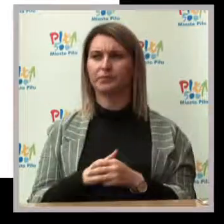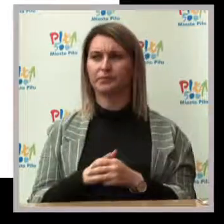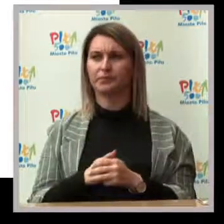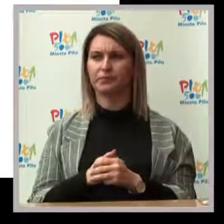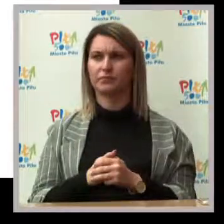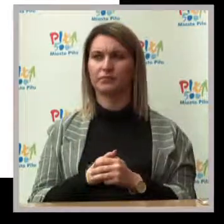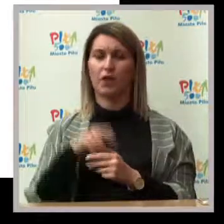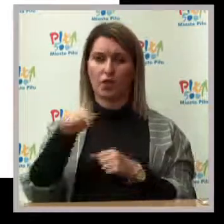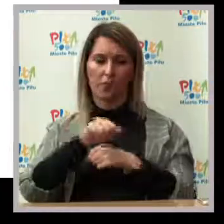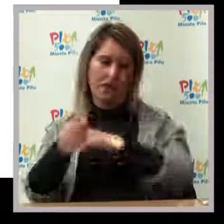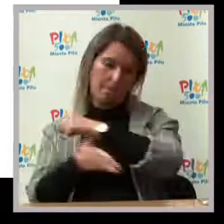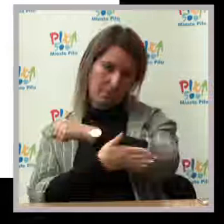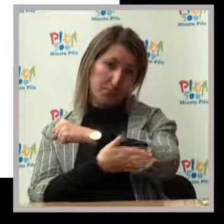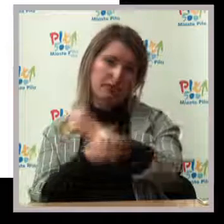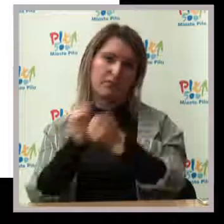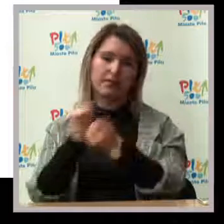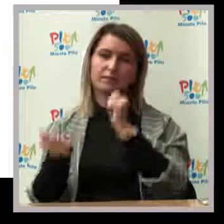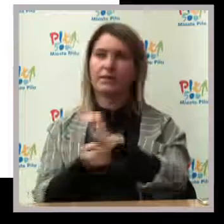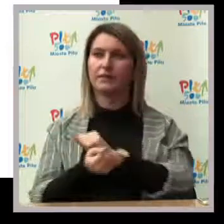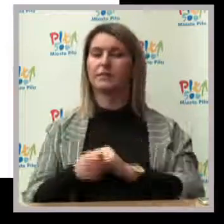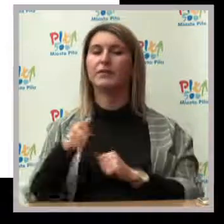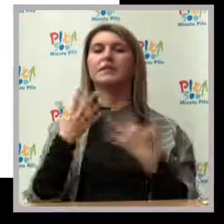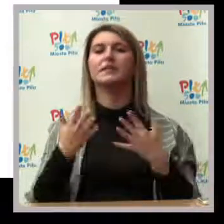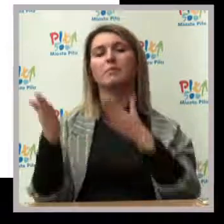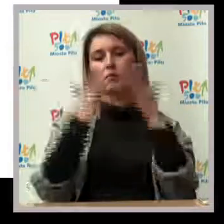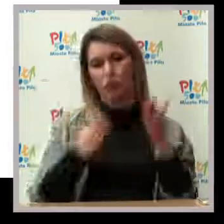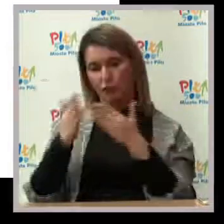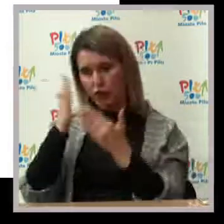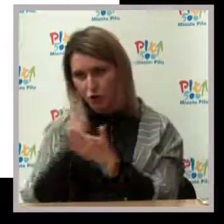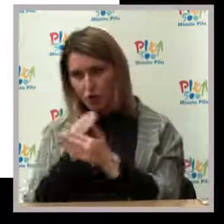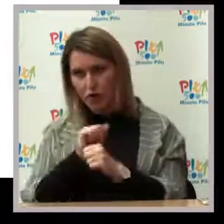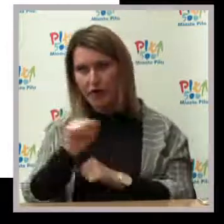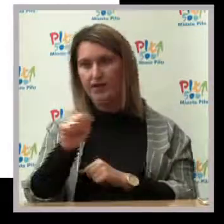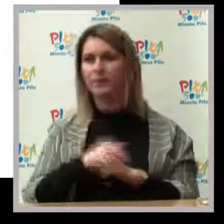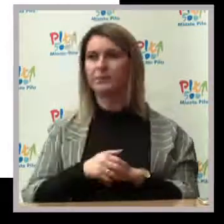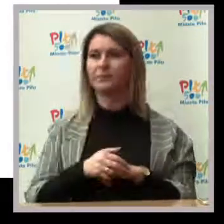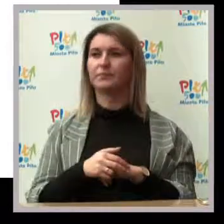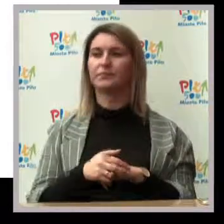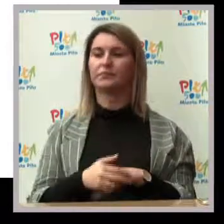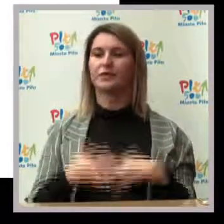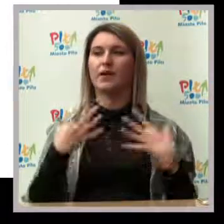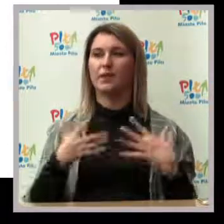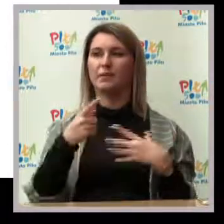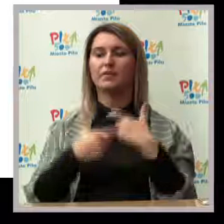to podstawowy ruch i to przygotowanie już się odbywa. Będziemy chcieli wprowadzić tam zabudowę